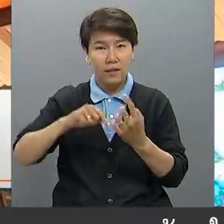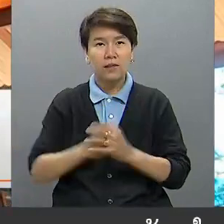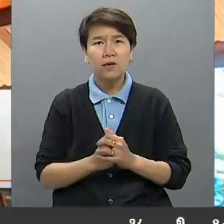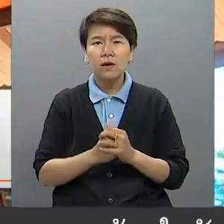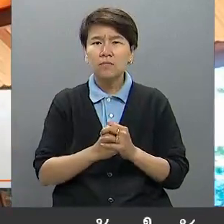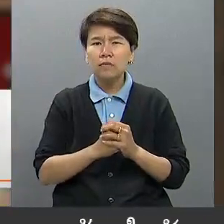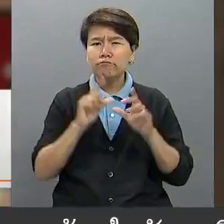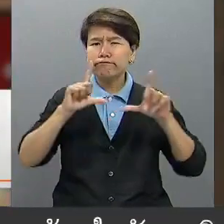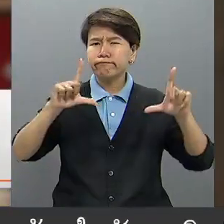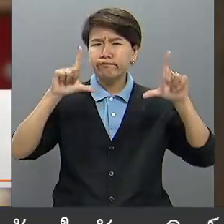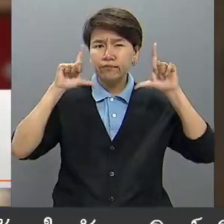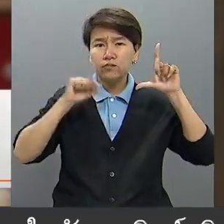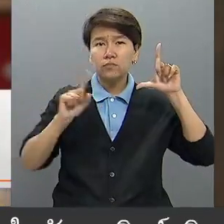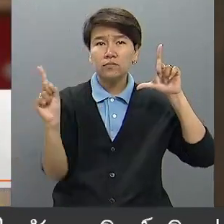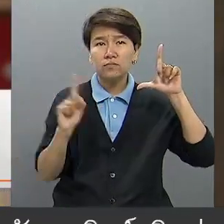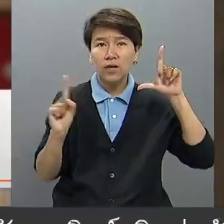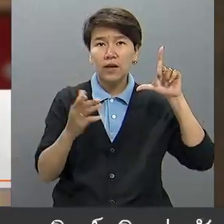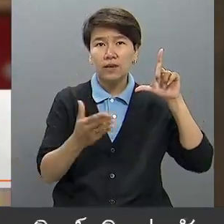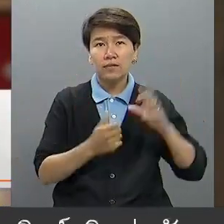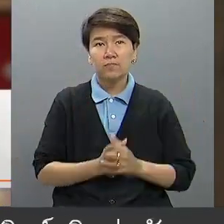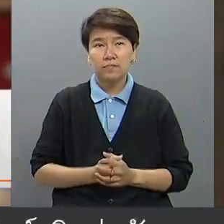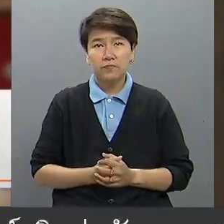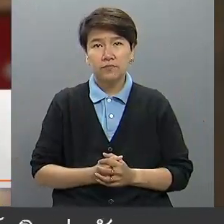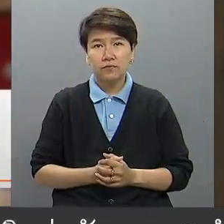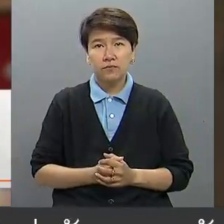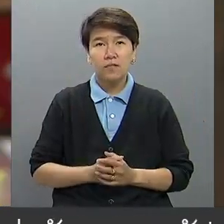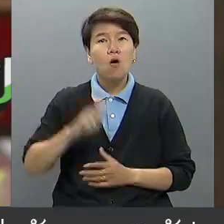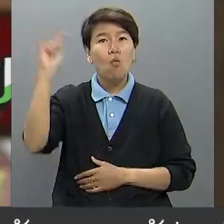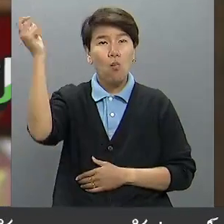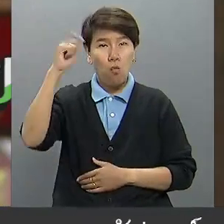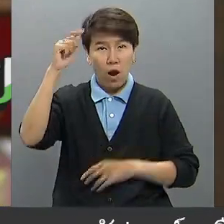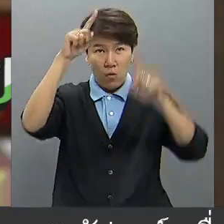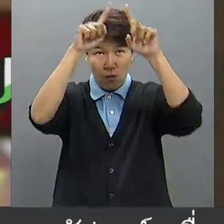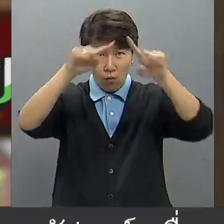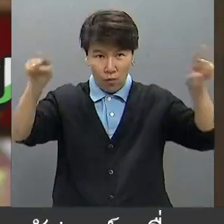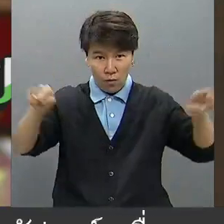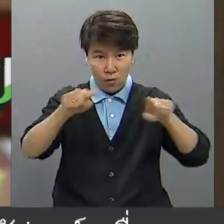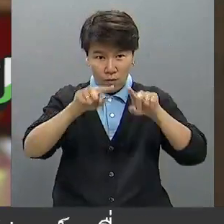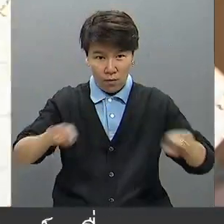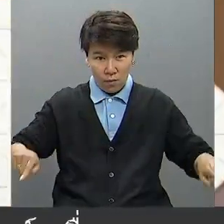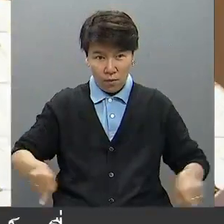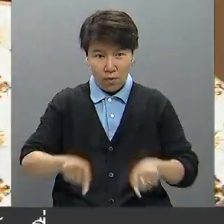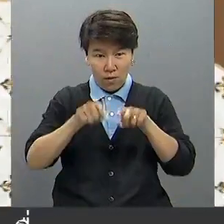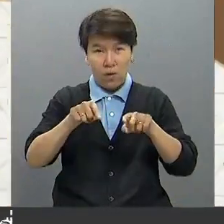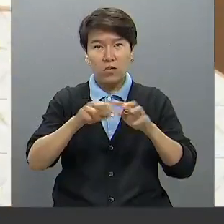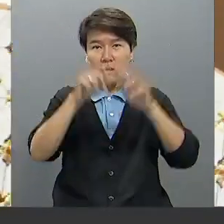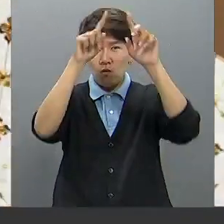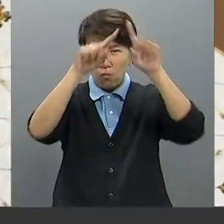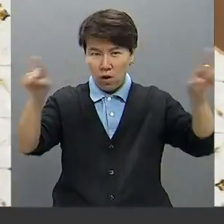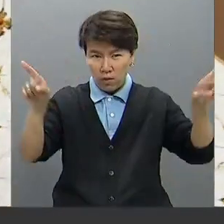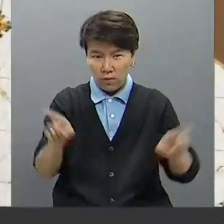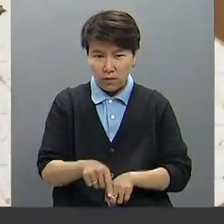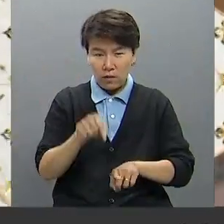ที่นี่นะครับก็จะเป็นว่าวจุฬาว่าวปักเป้าแล้วก็ว่าวดุยมีอยู่3ประเภทนะครับจุดเด่นจ